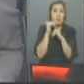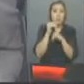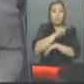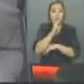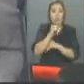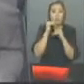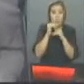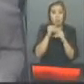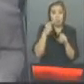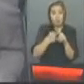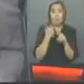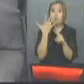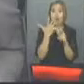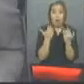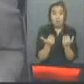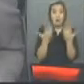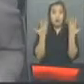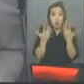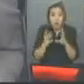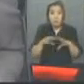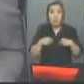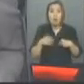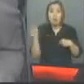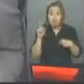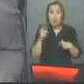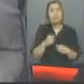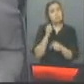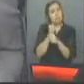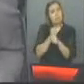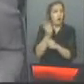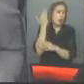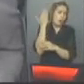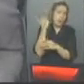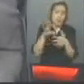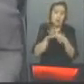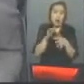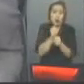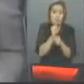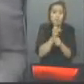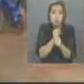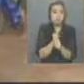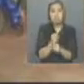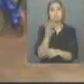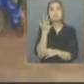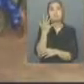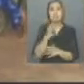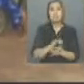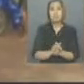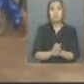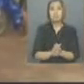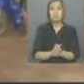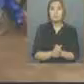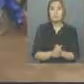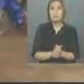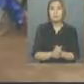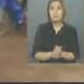เดือนเมษายนนี้พร้อมกับยอมรับนะคะว่าขาดประสบการณ์ในการก่อสร้างในความสูงถึง19เมตรค่ะช